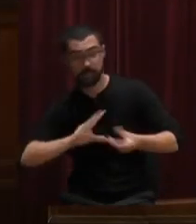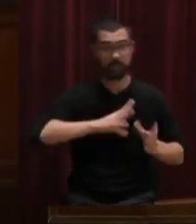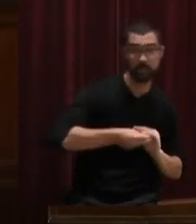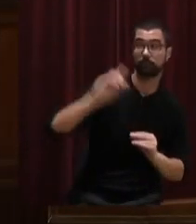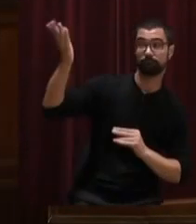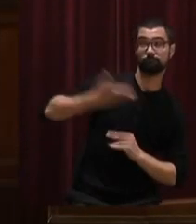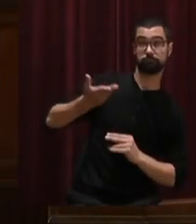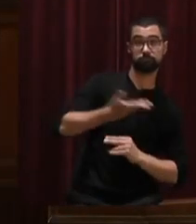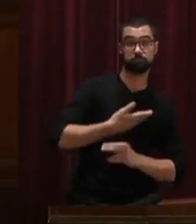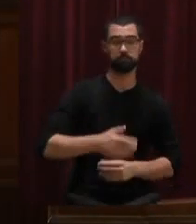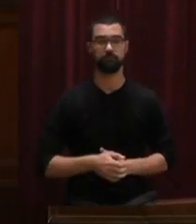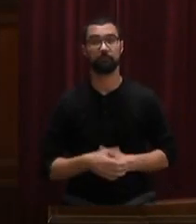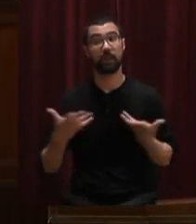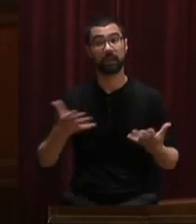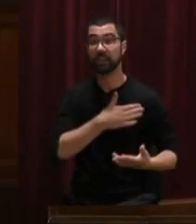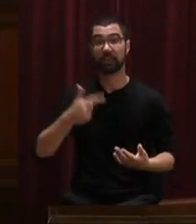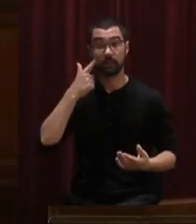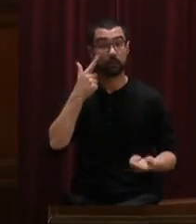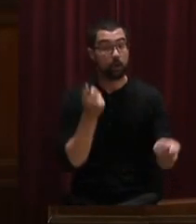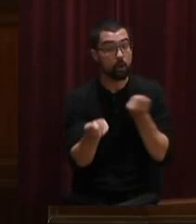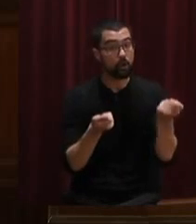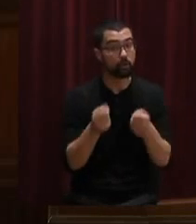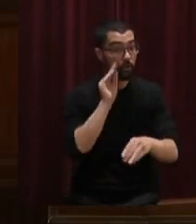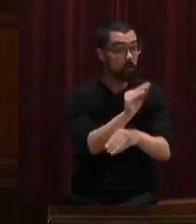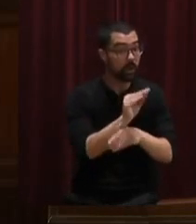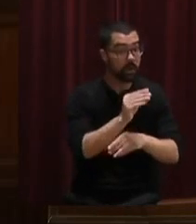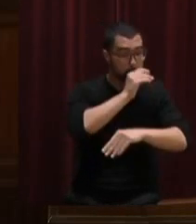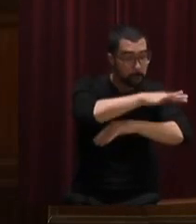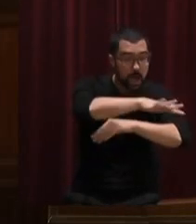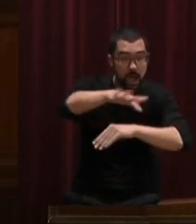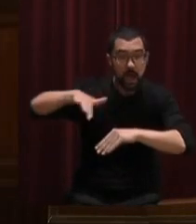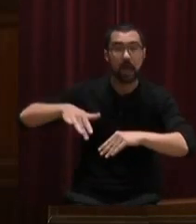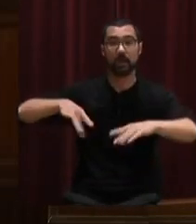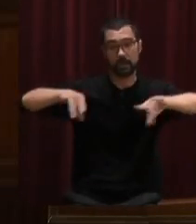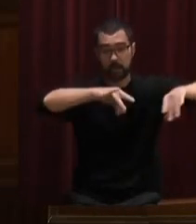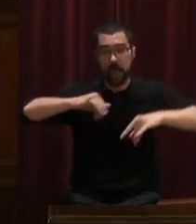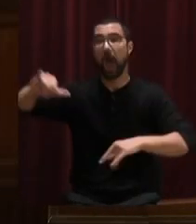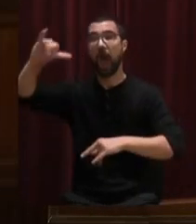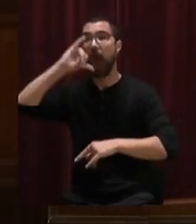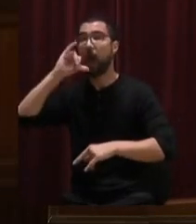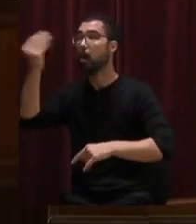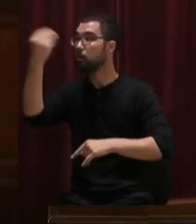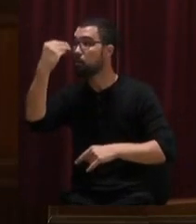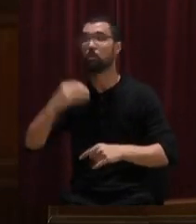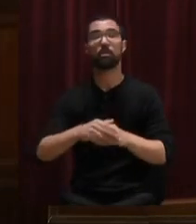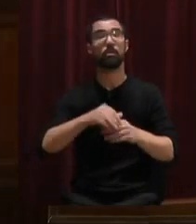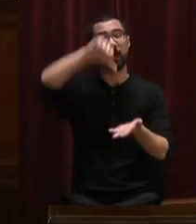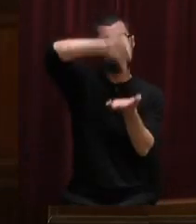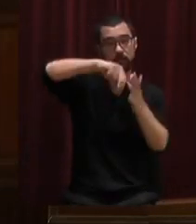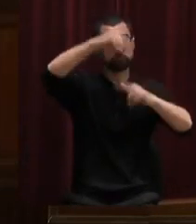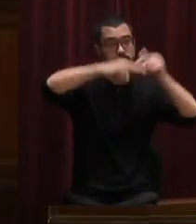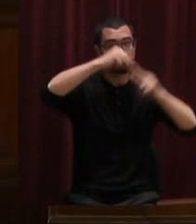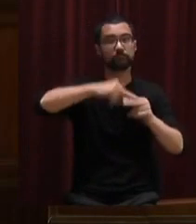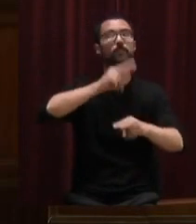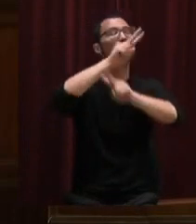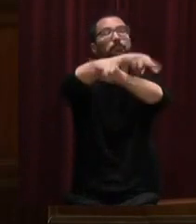efectes. Això implica tenir cura de la nostra aigua i del nostre litoral, adaptar el nostre urbanisme, ser responsables amb el nostre paisatge,